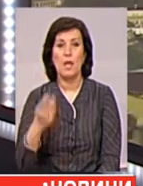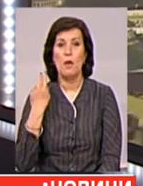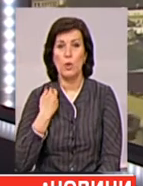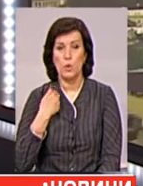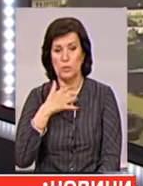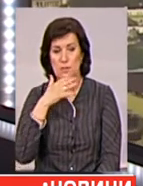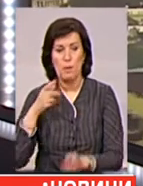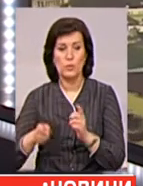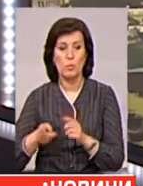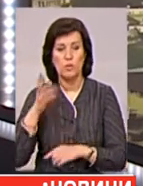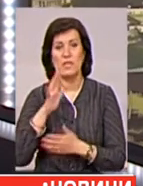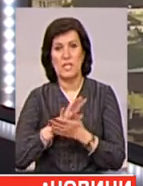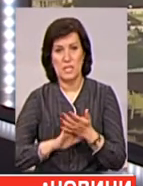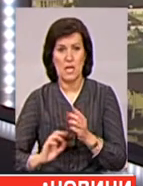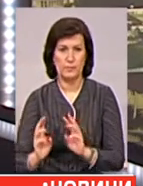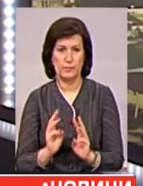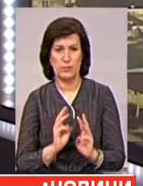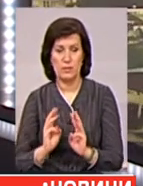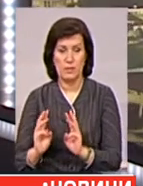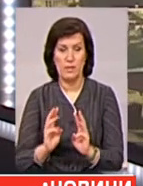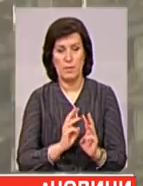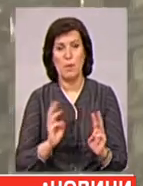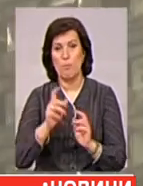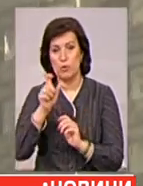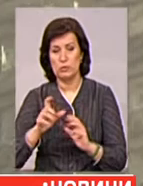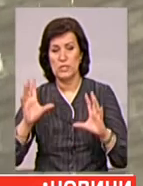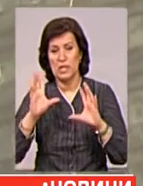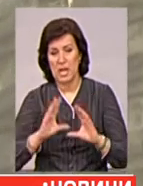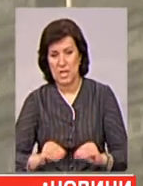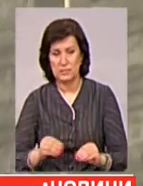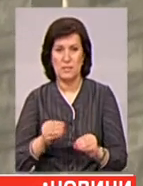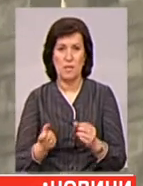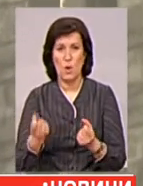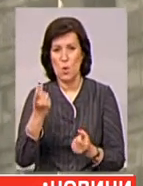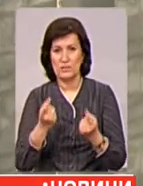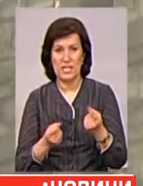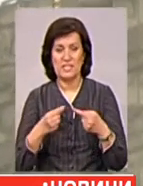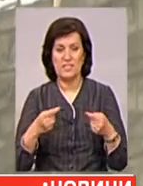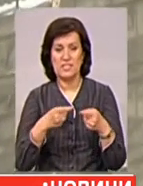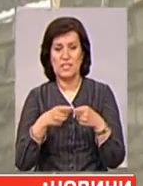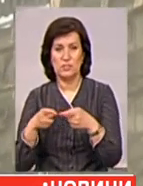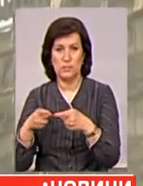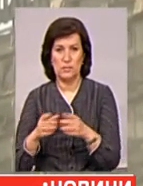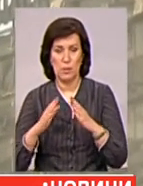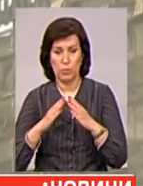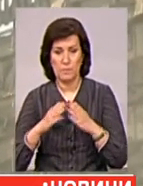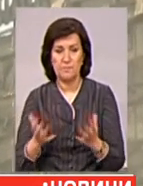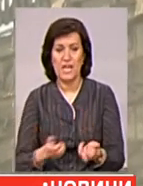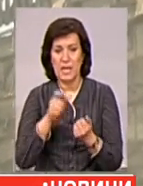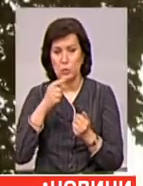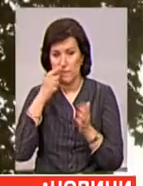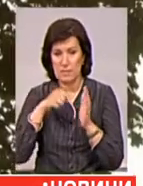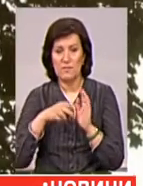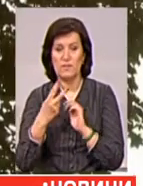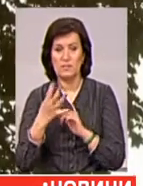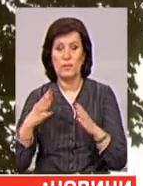Лондонська багатоповерхівка і далі жевріє. Пожежники гасять осередки в різних частинах будівлі. Рятувальники дістались останнього